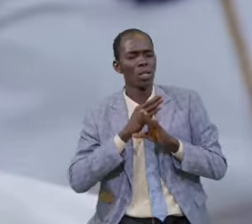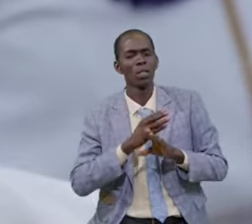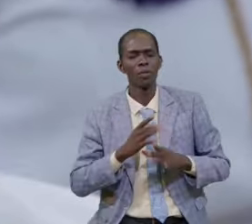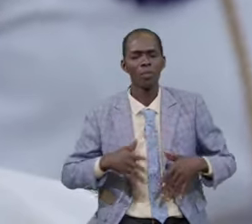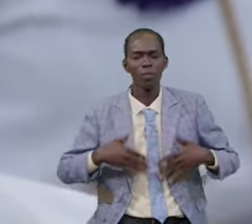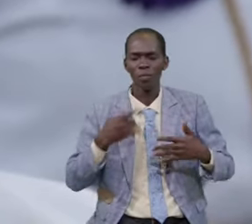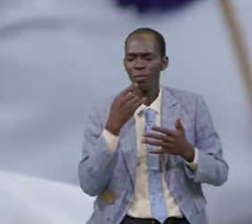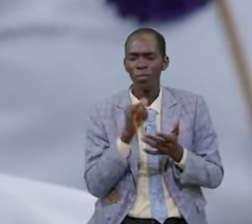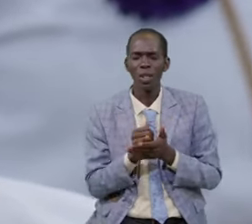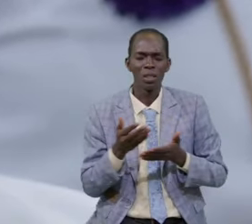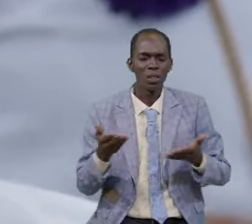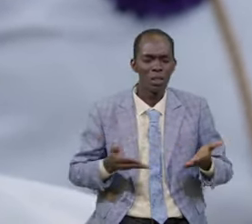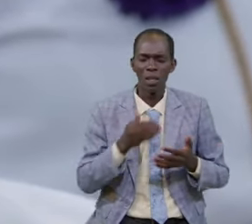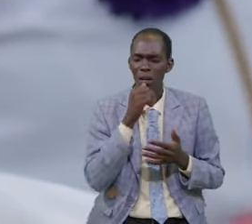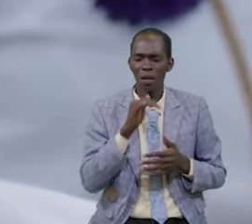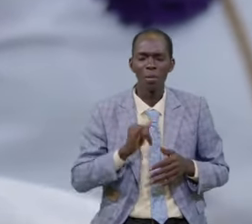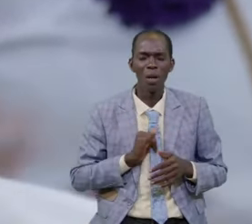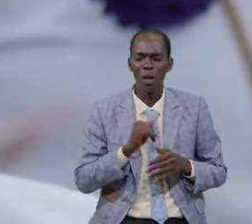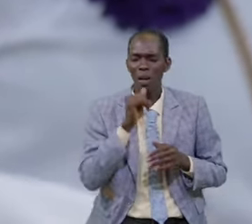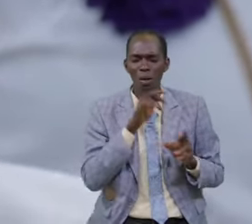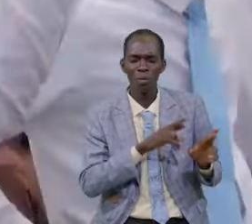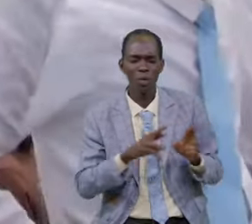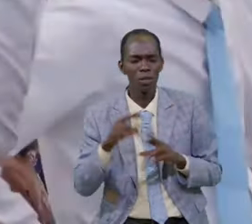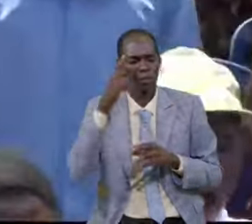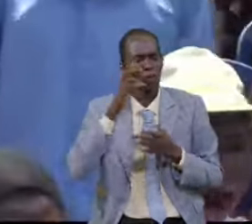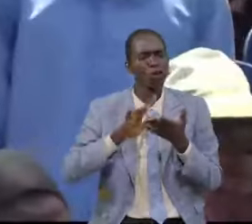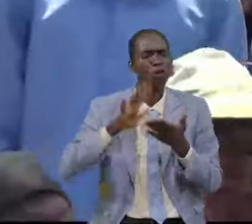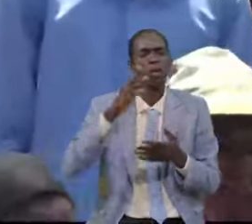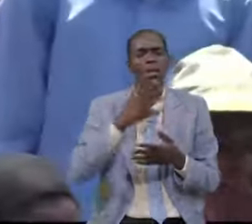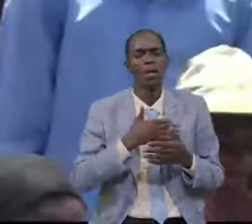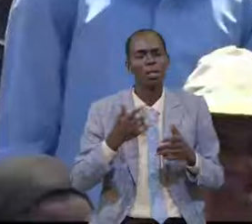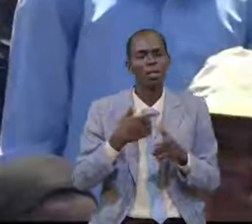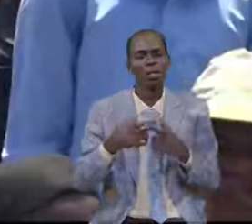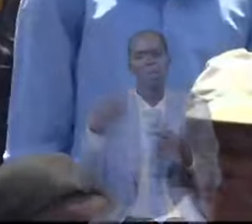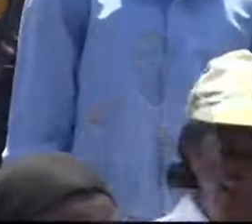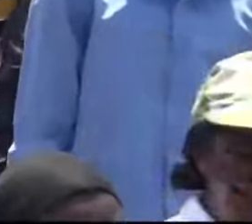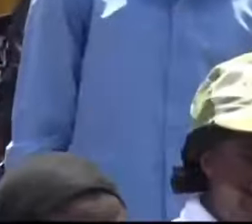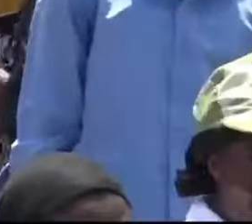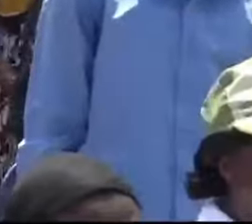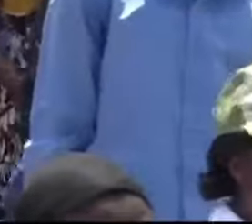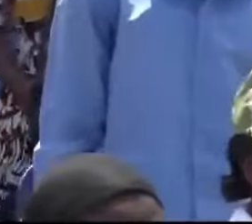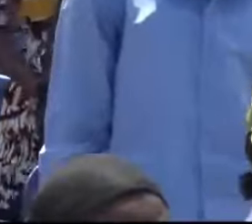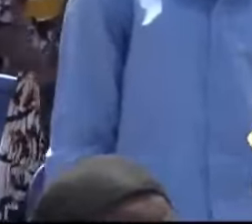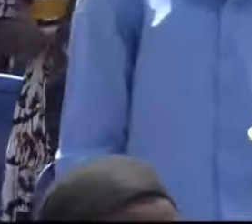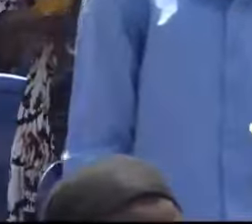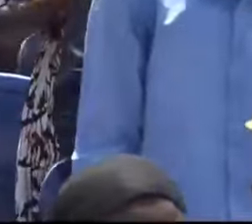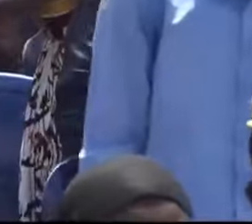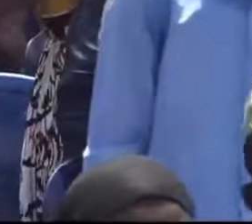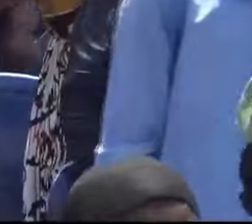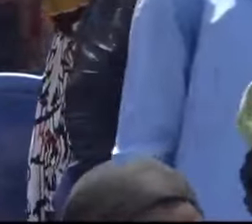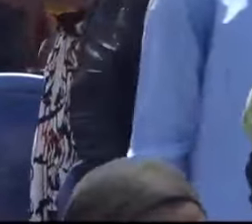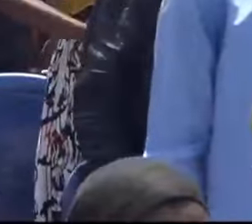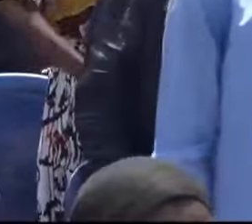me voici, je suis prêt pour la gloire. Le maître dit, je t'amènerai là-bas. Et te donne, tiens ma